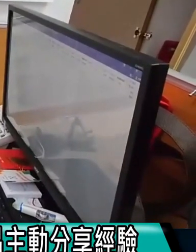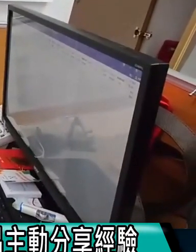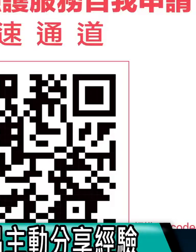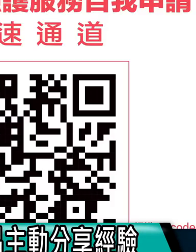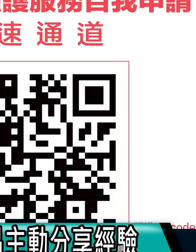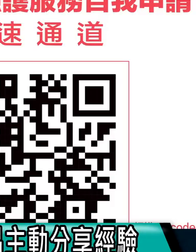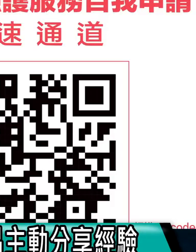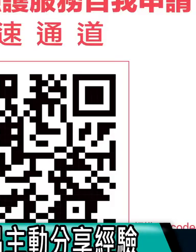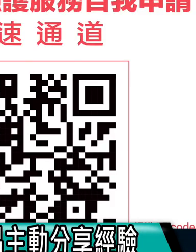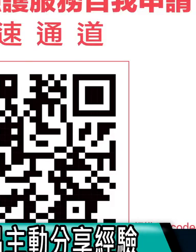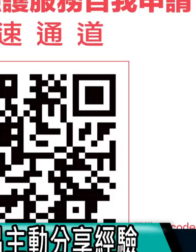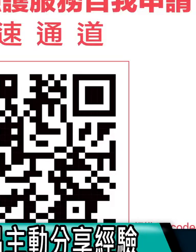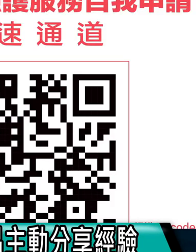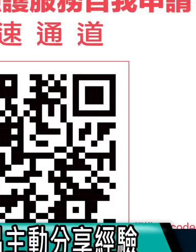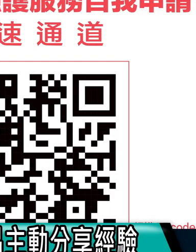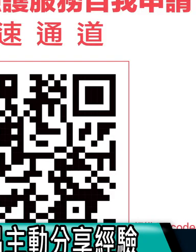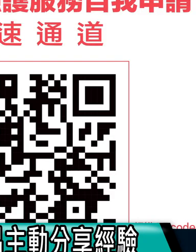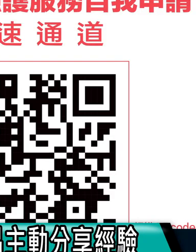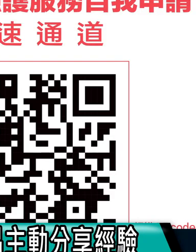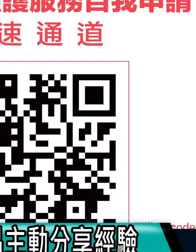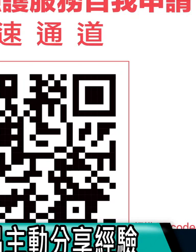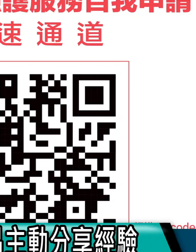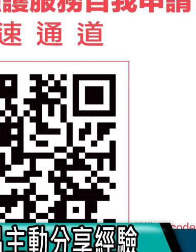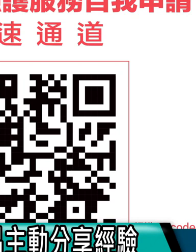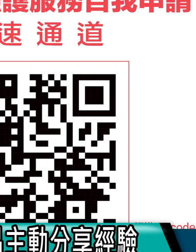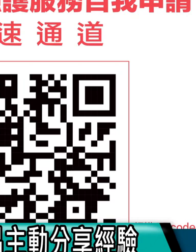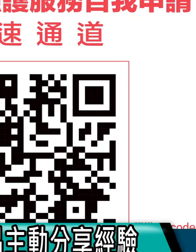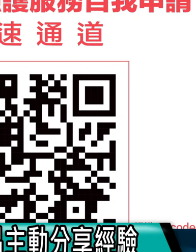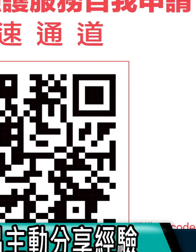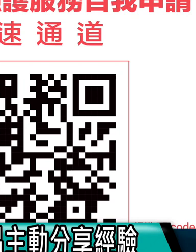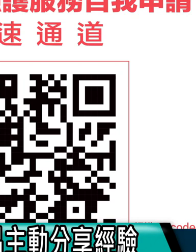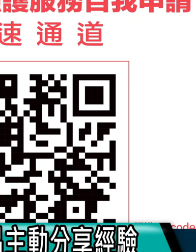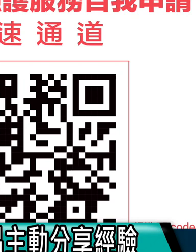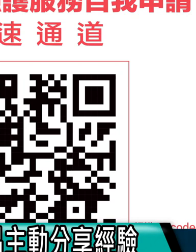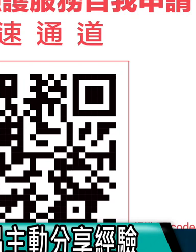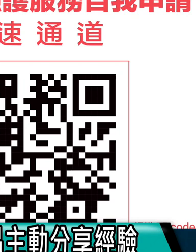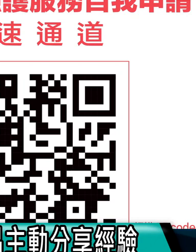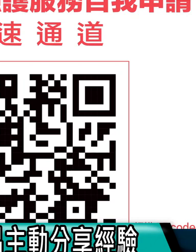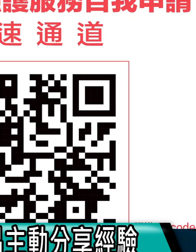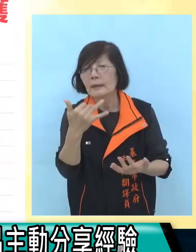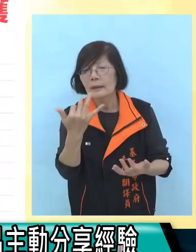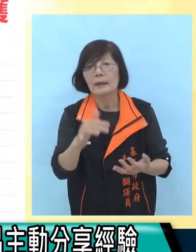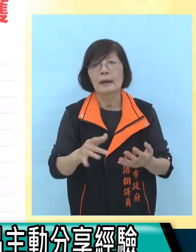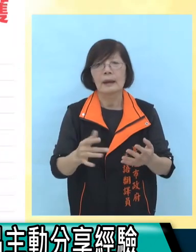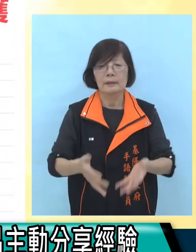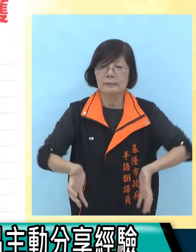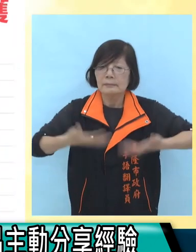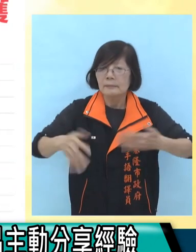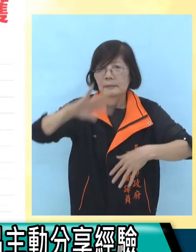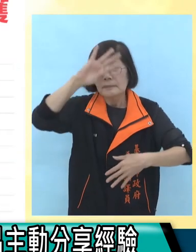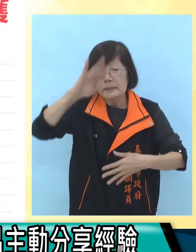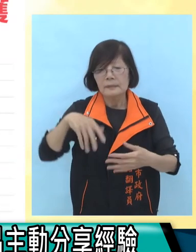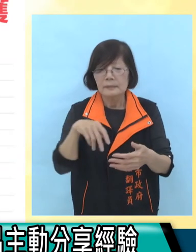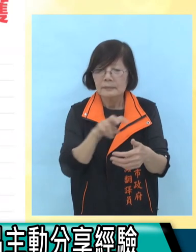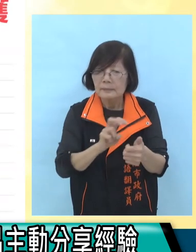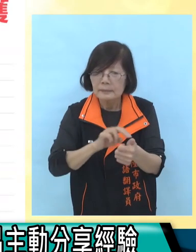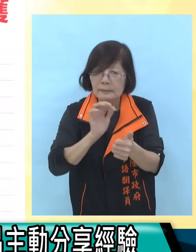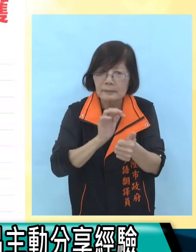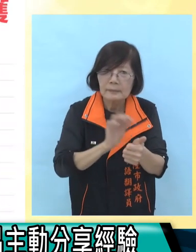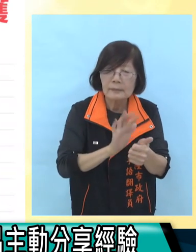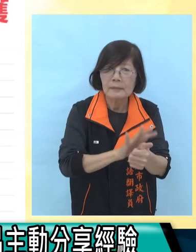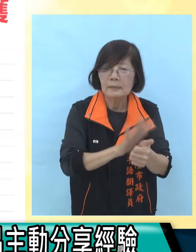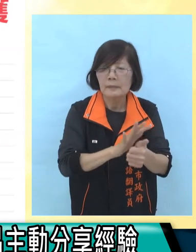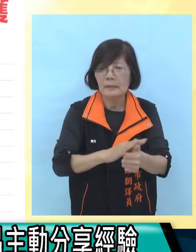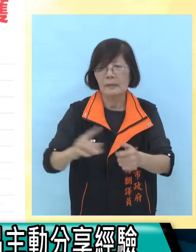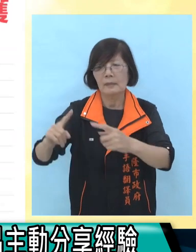者的这一个无症状或者轻症确诊者的医疗照顾的这个方案，这个看起来得到这个民